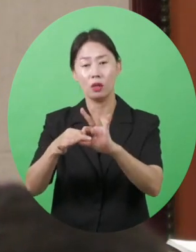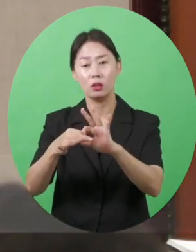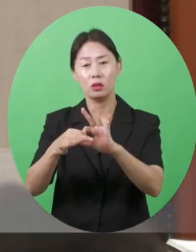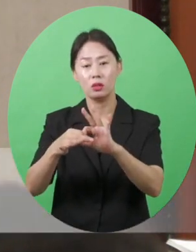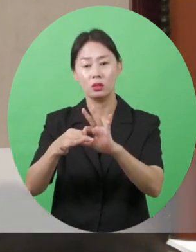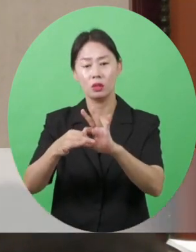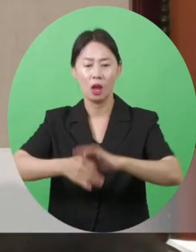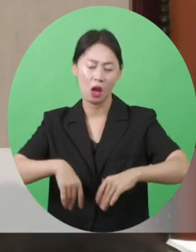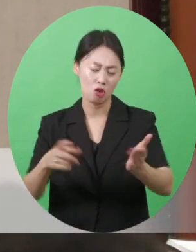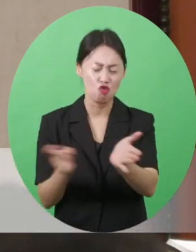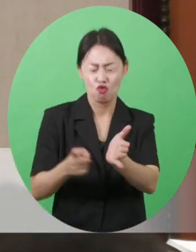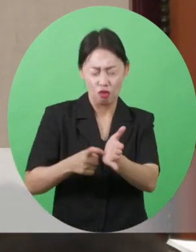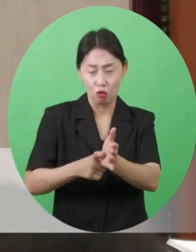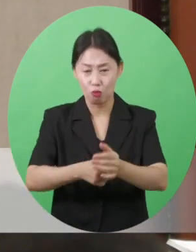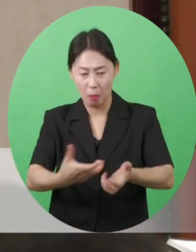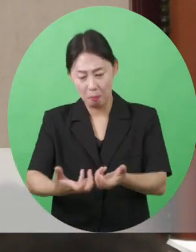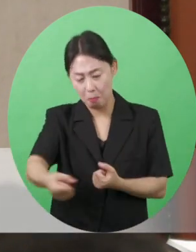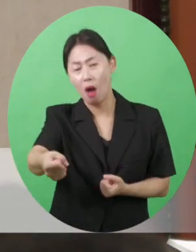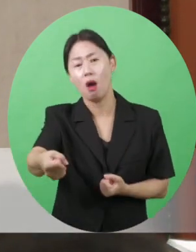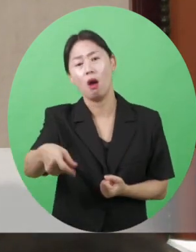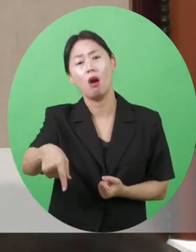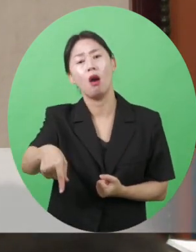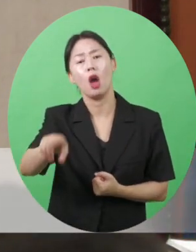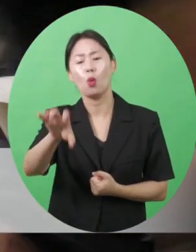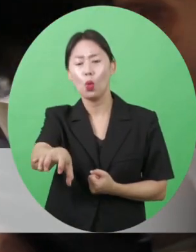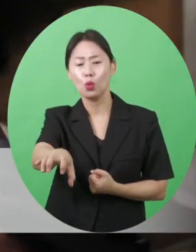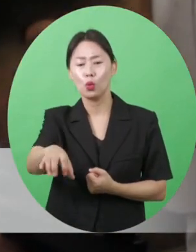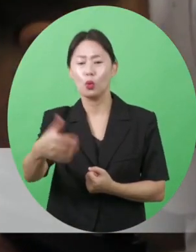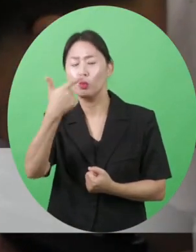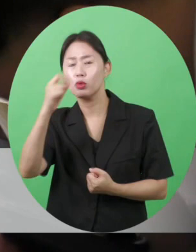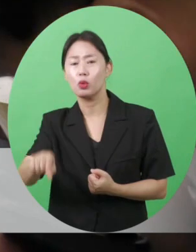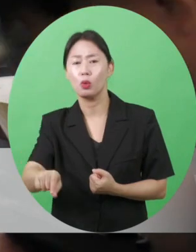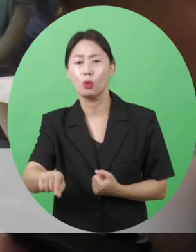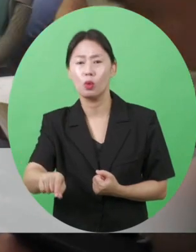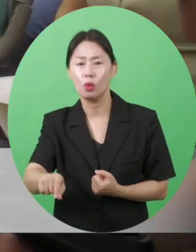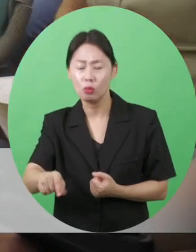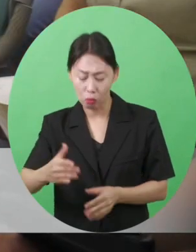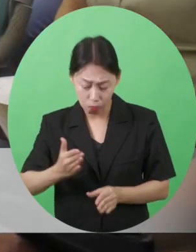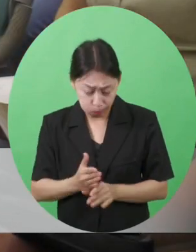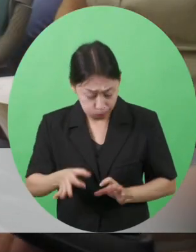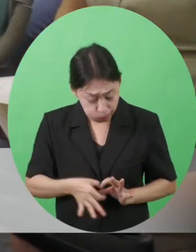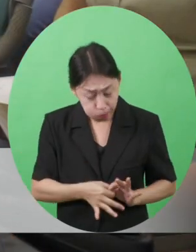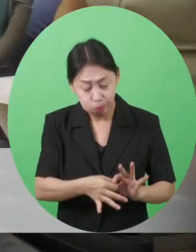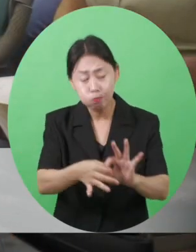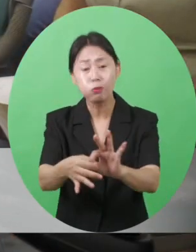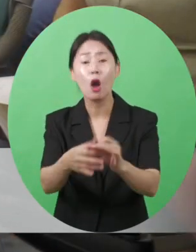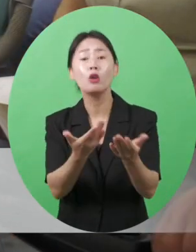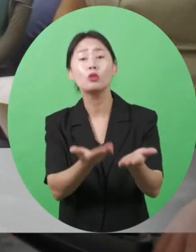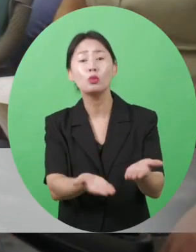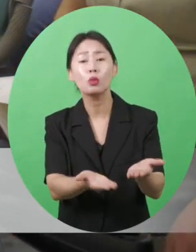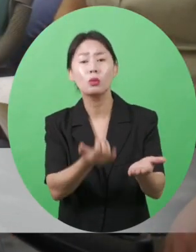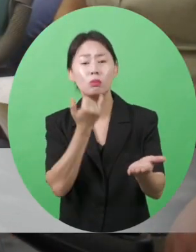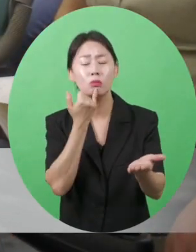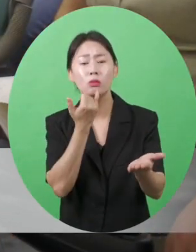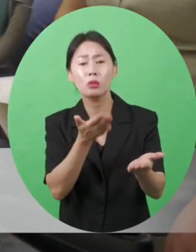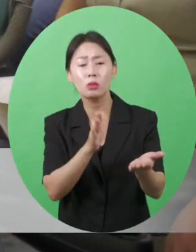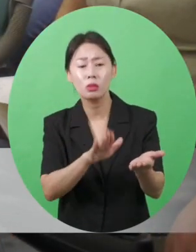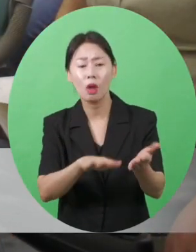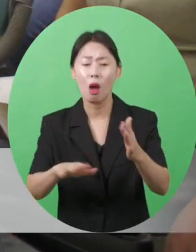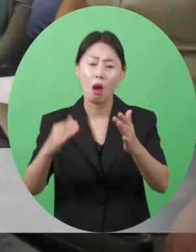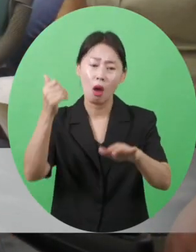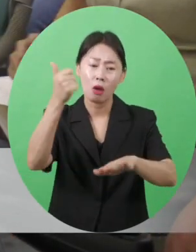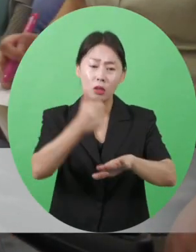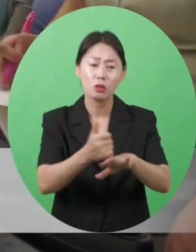어쨌든 응급 분리 장소가 부족하다는 겁니다. 중간 경유지 우리 쉼터까지는 말씀을 드렸는데 어찌됐든